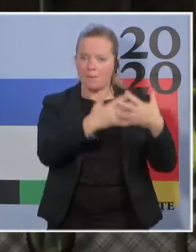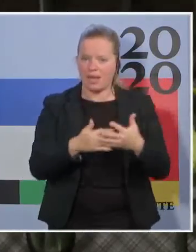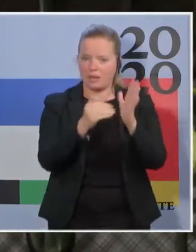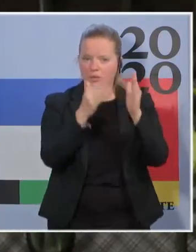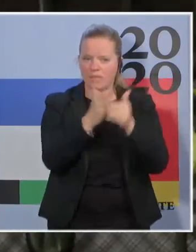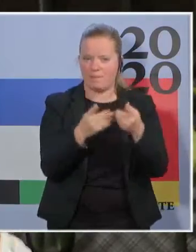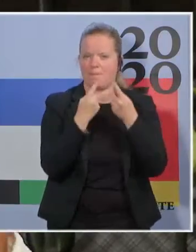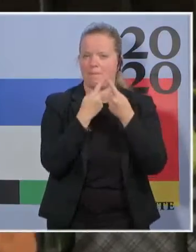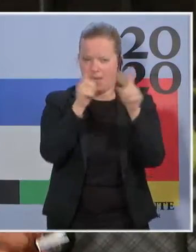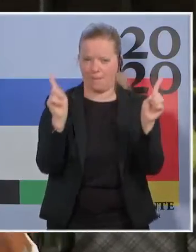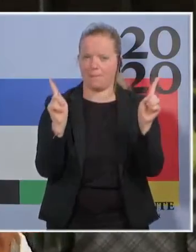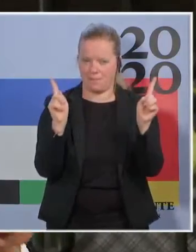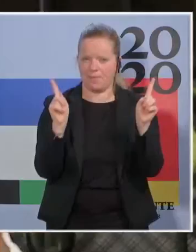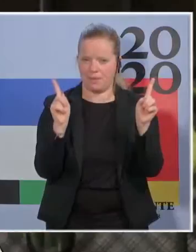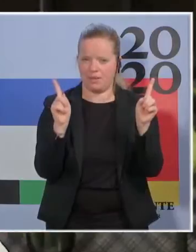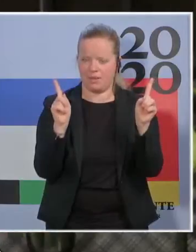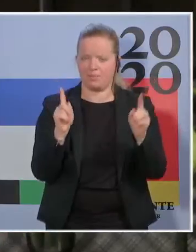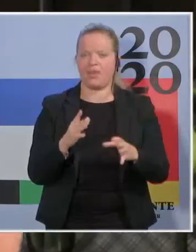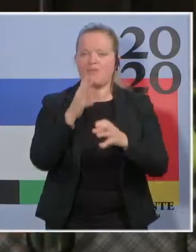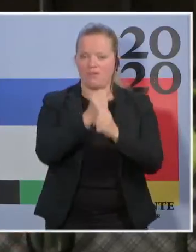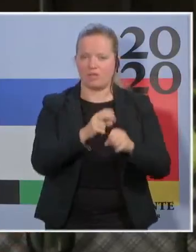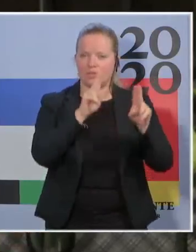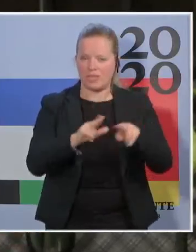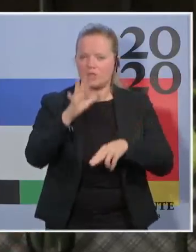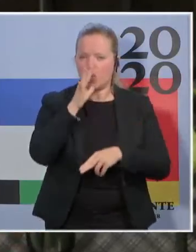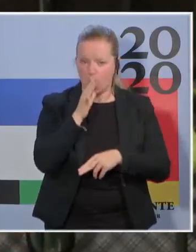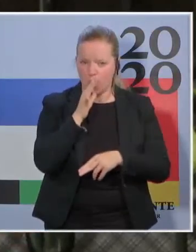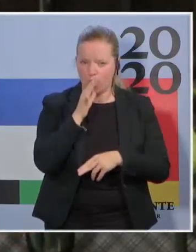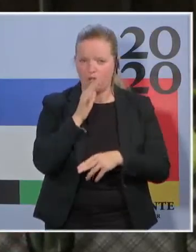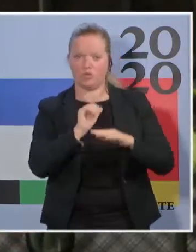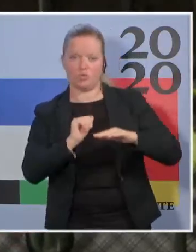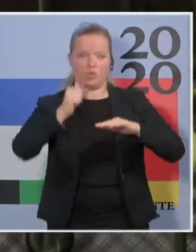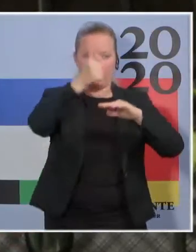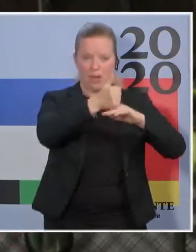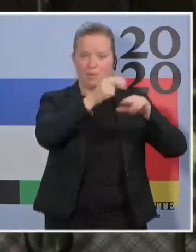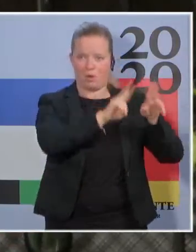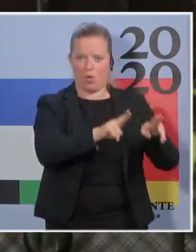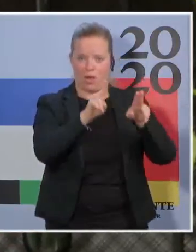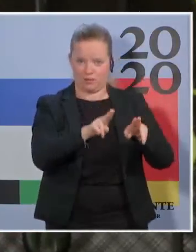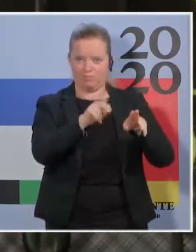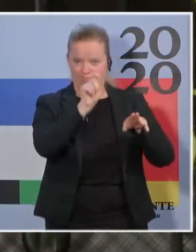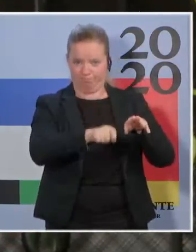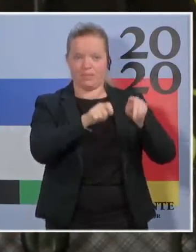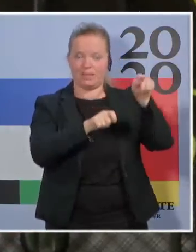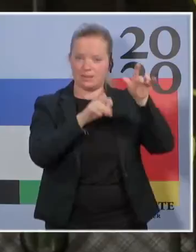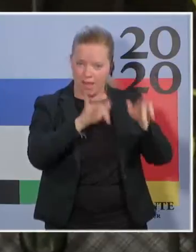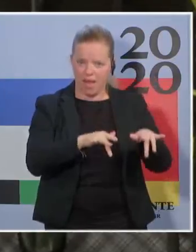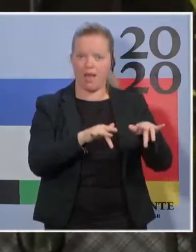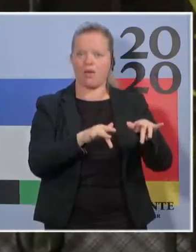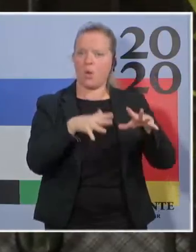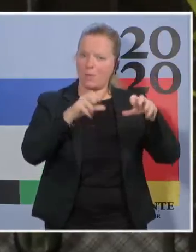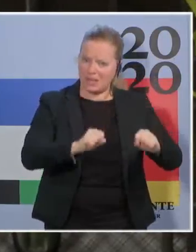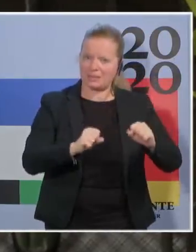anders. Dort hat nicht nur der Verfassungsgerichtshof oder der Supreme Court die Kompetenz, Gesetze